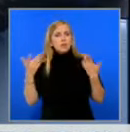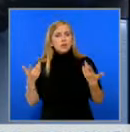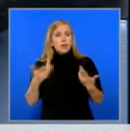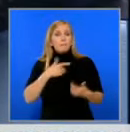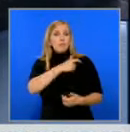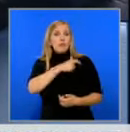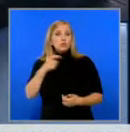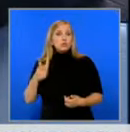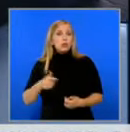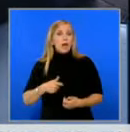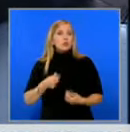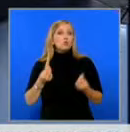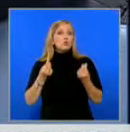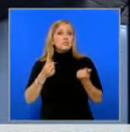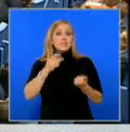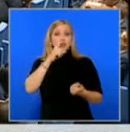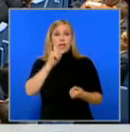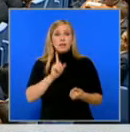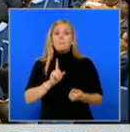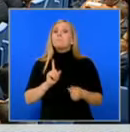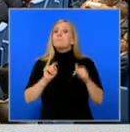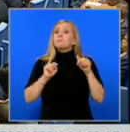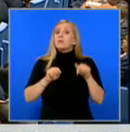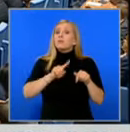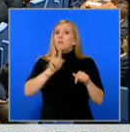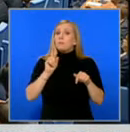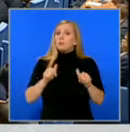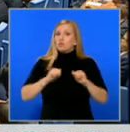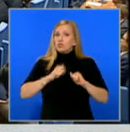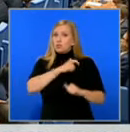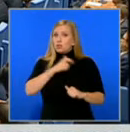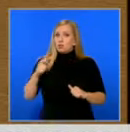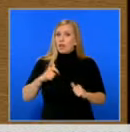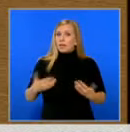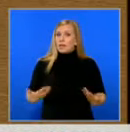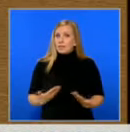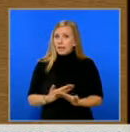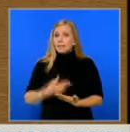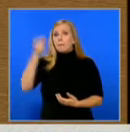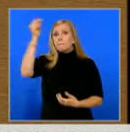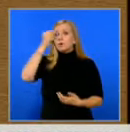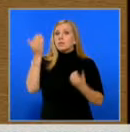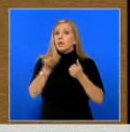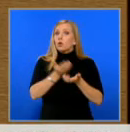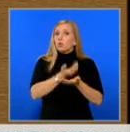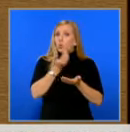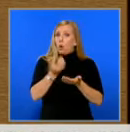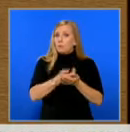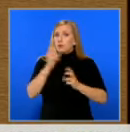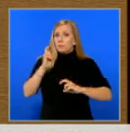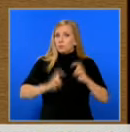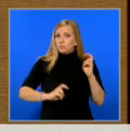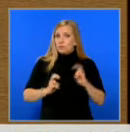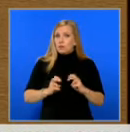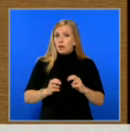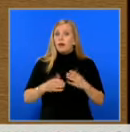и национално стои въпрос за защита на българския национален интерес българската икономика и производство